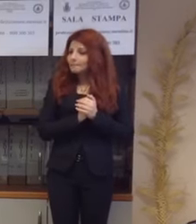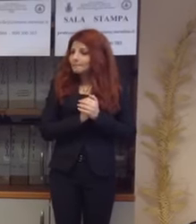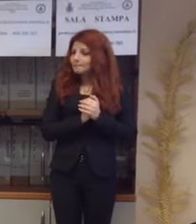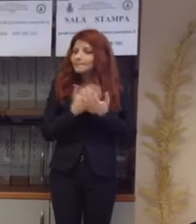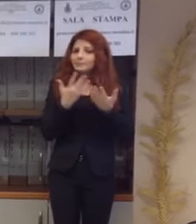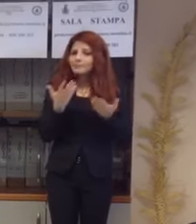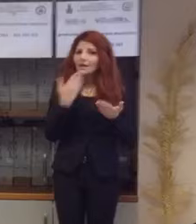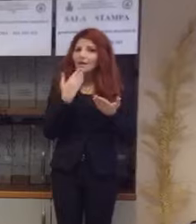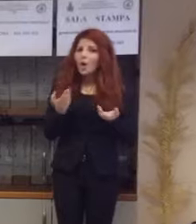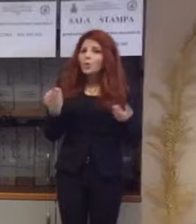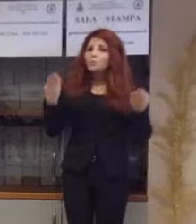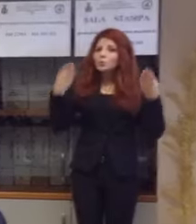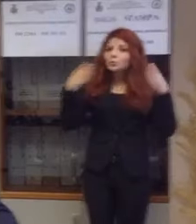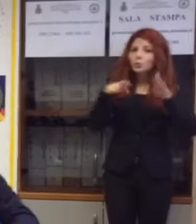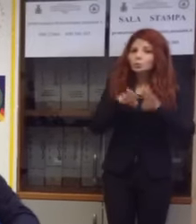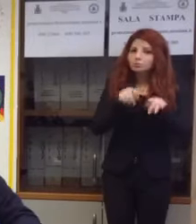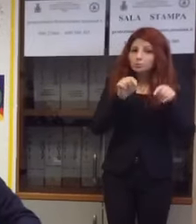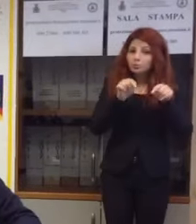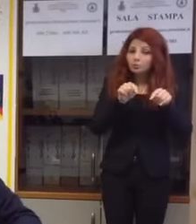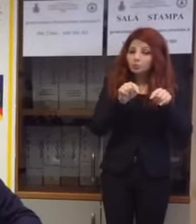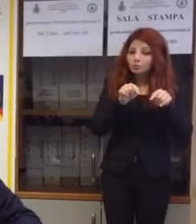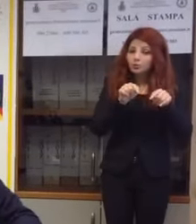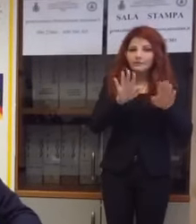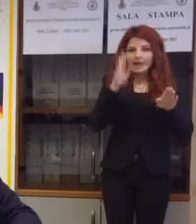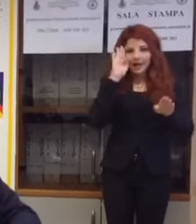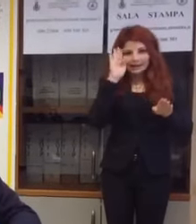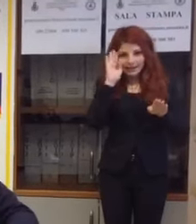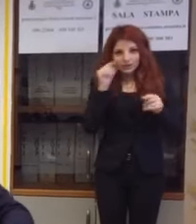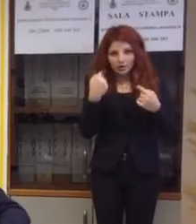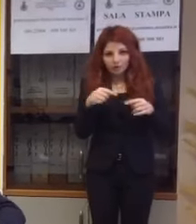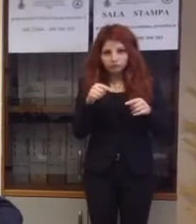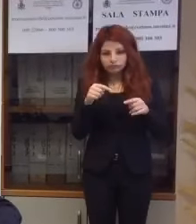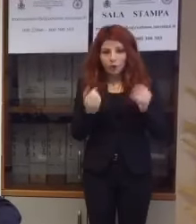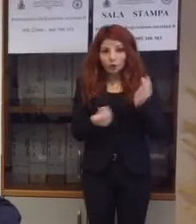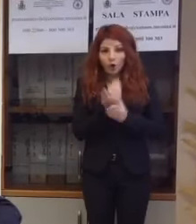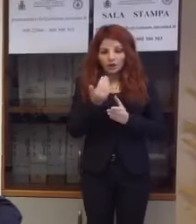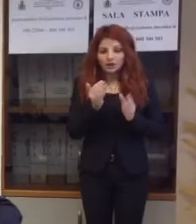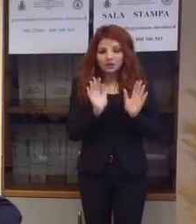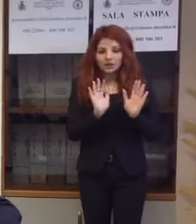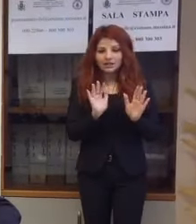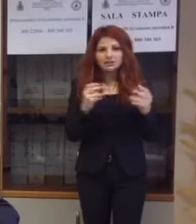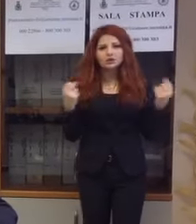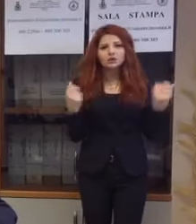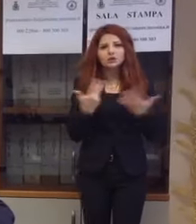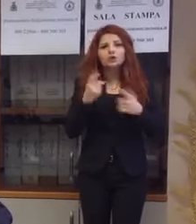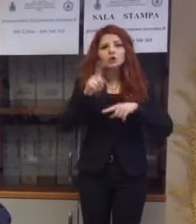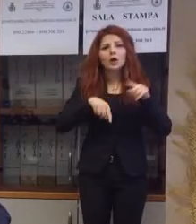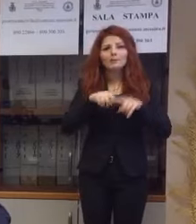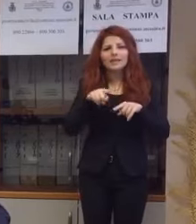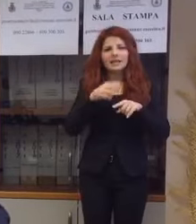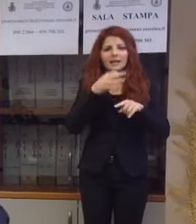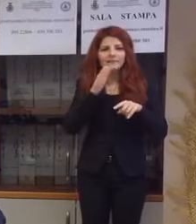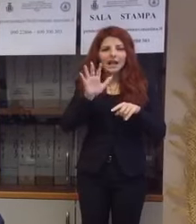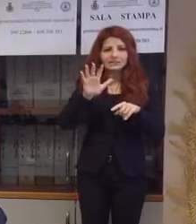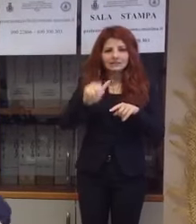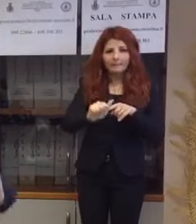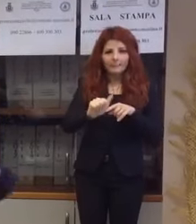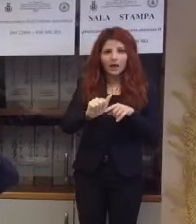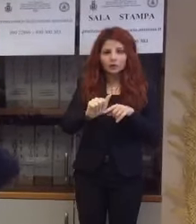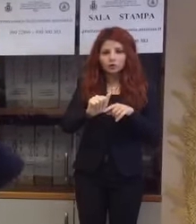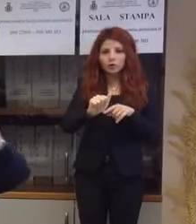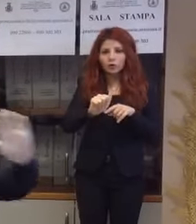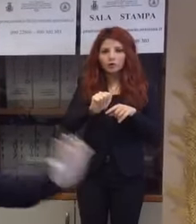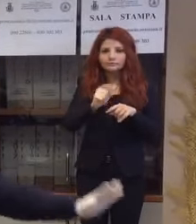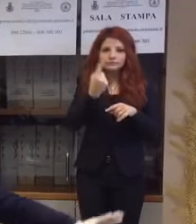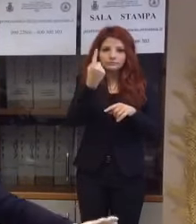la chiusura, ecco, questo attenzione a questa notizia. 18 aprile sarebbe sabato, e allora sabato, lo